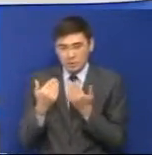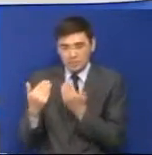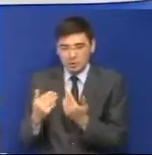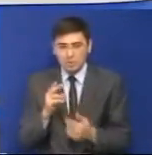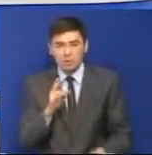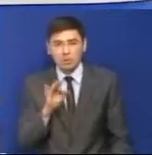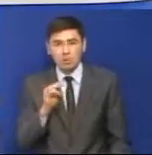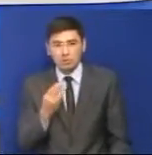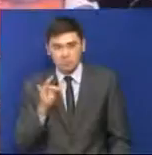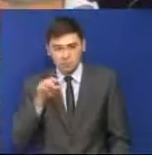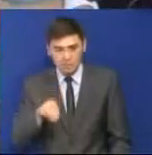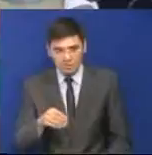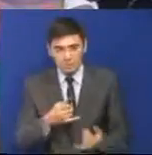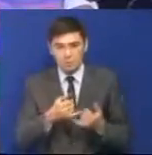тамашалады.